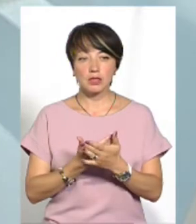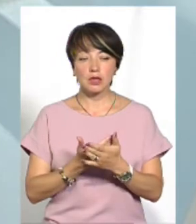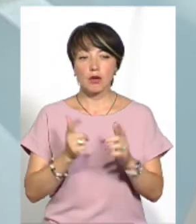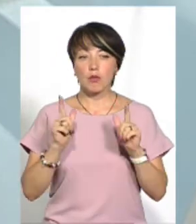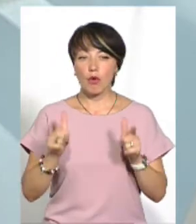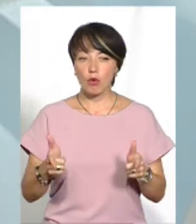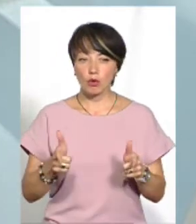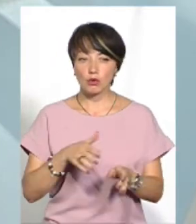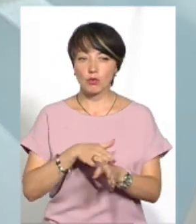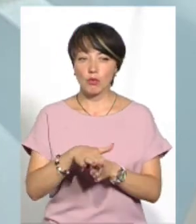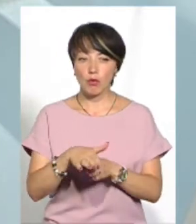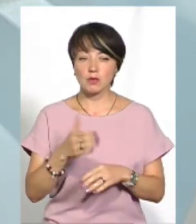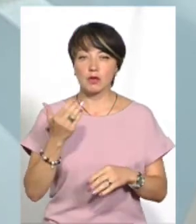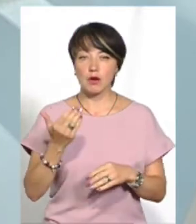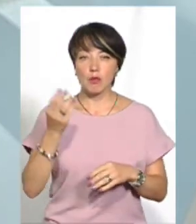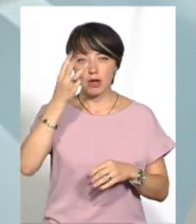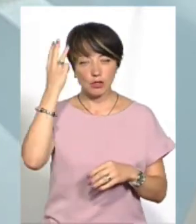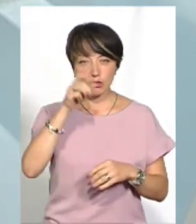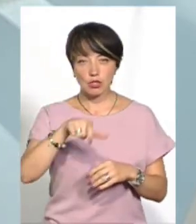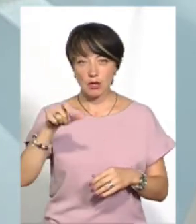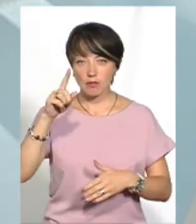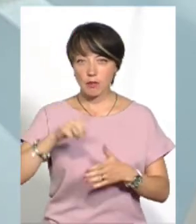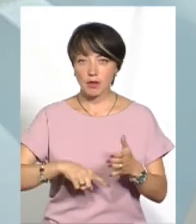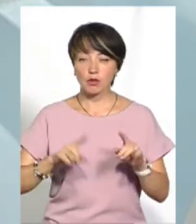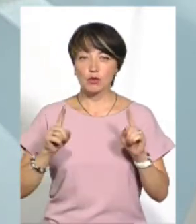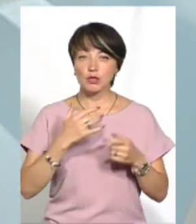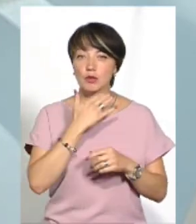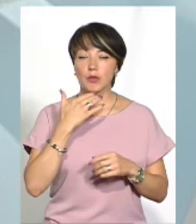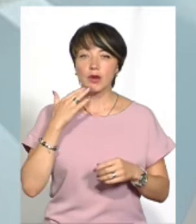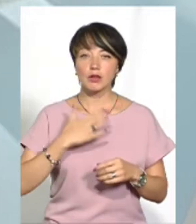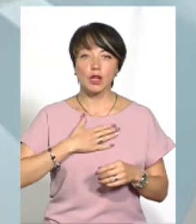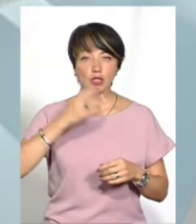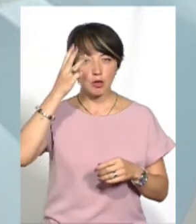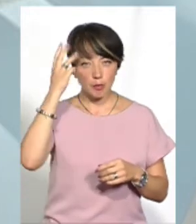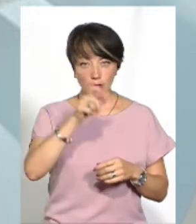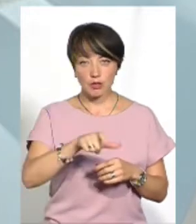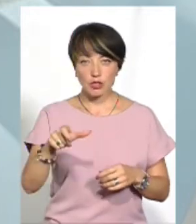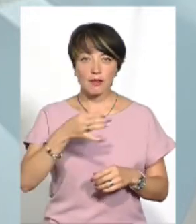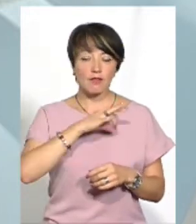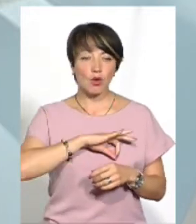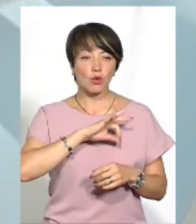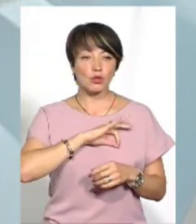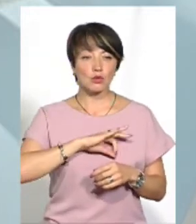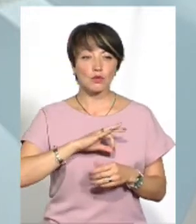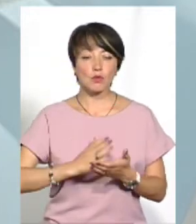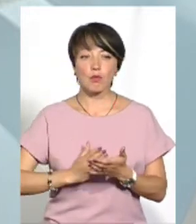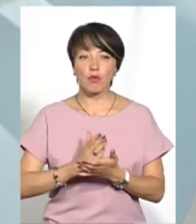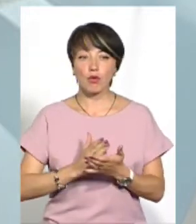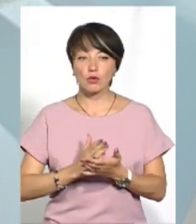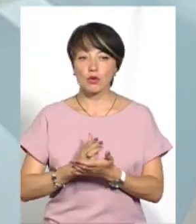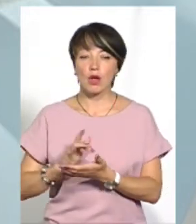вами погоджуюся повністю, хмельничани переконуються. Сьогодні дуже багато наших хмельничан, використовуючи